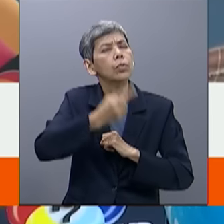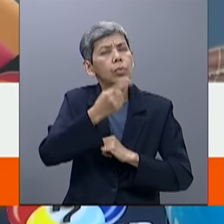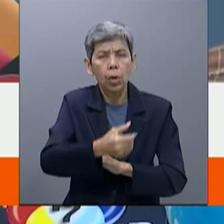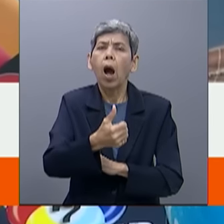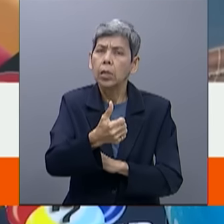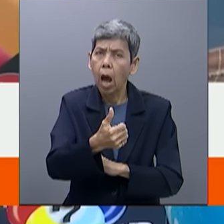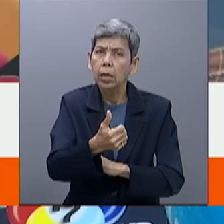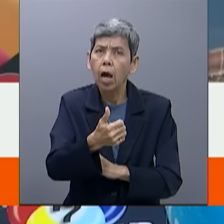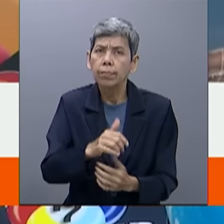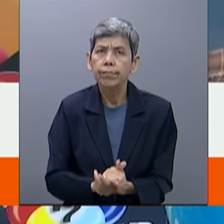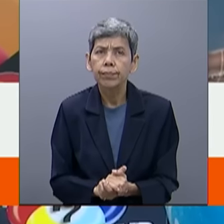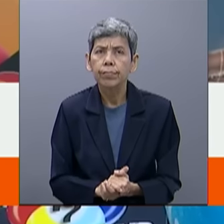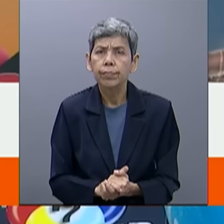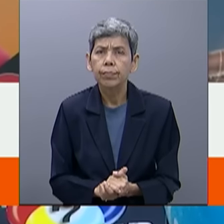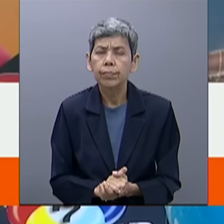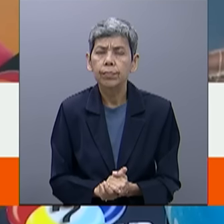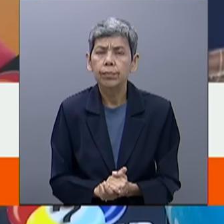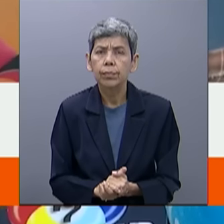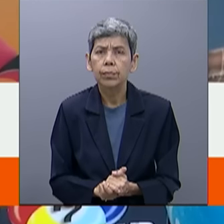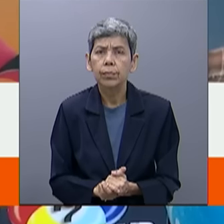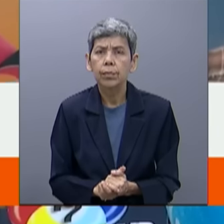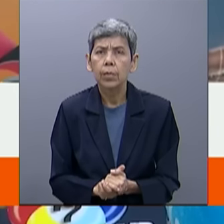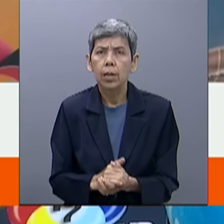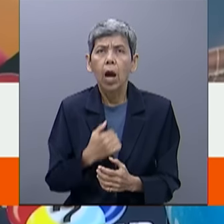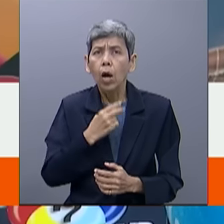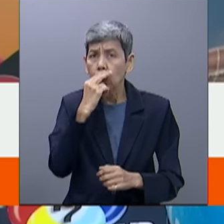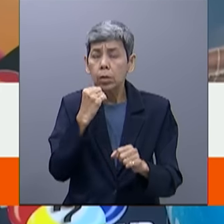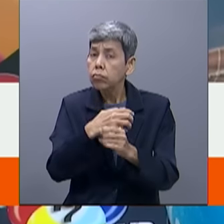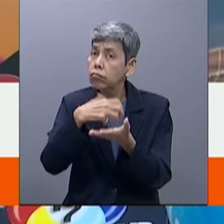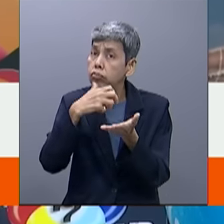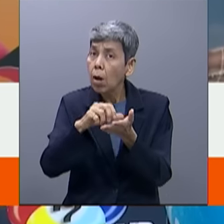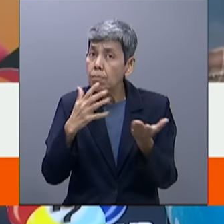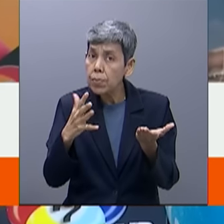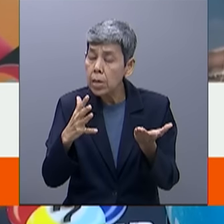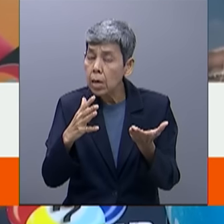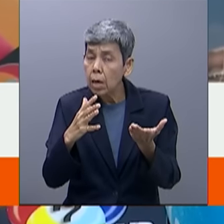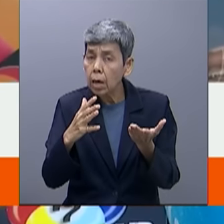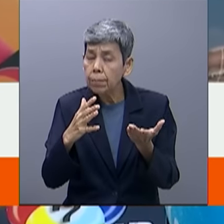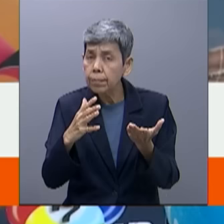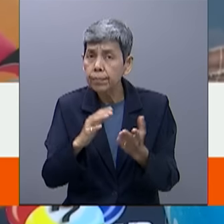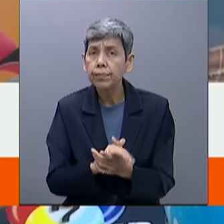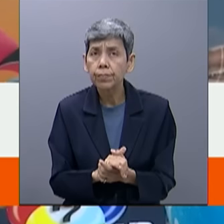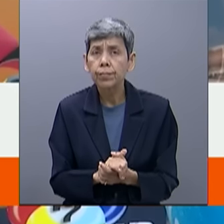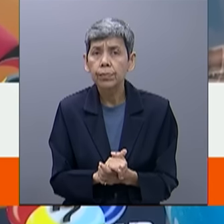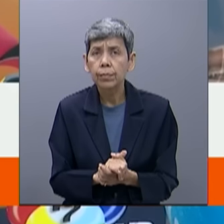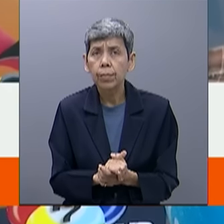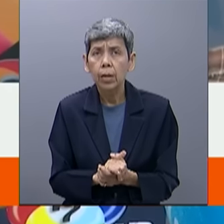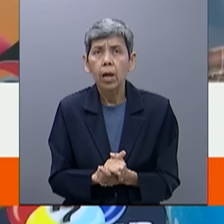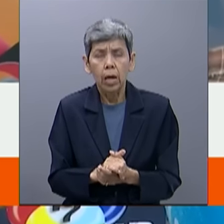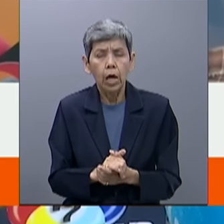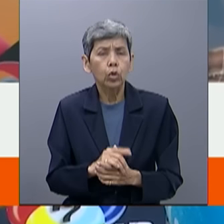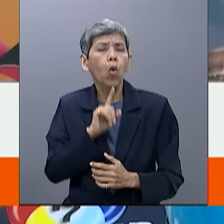หารจัดการส่วนของโครงการนะครับถ้าเหมือนว่าไม่มีในระเบียบไว้หรือว่ามีก็ไปในเวลาที่เราต้องใช้อ